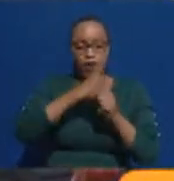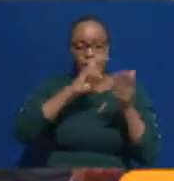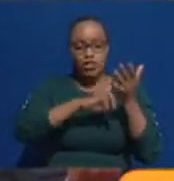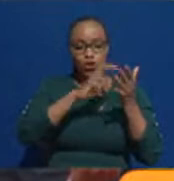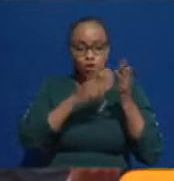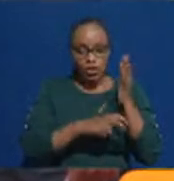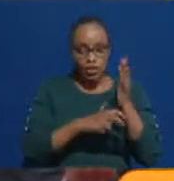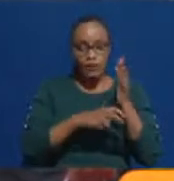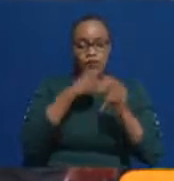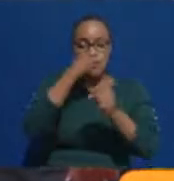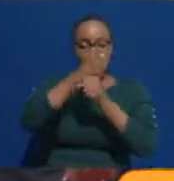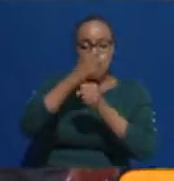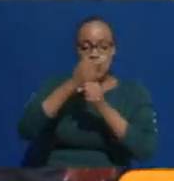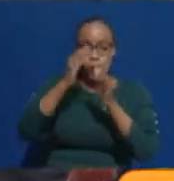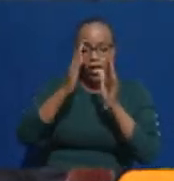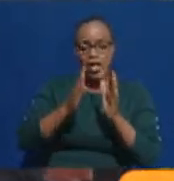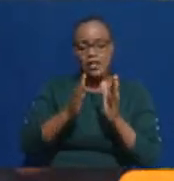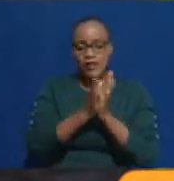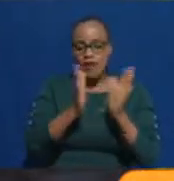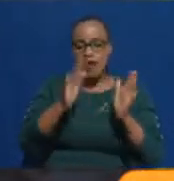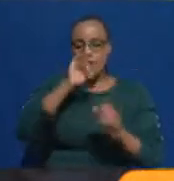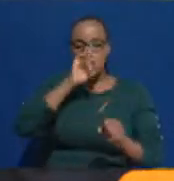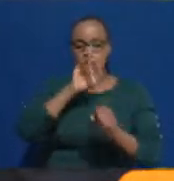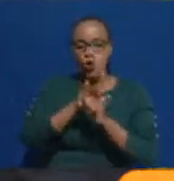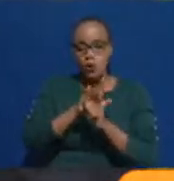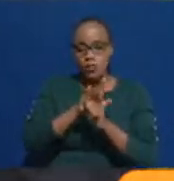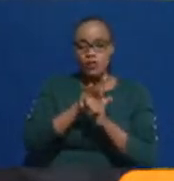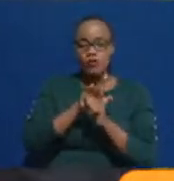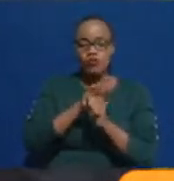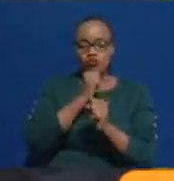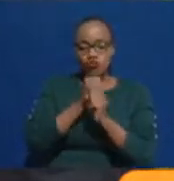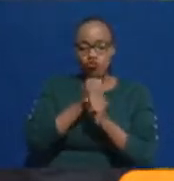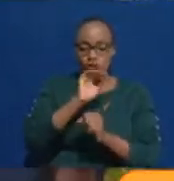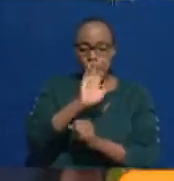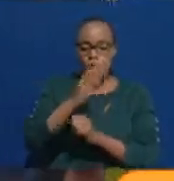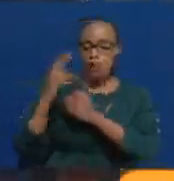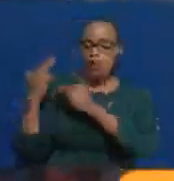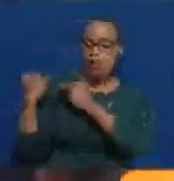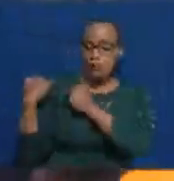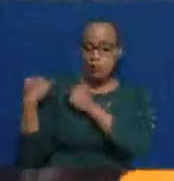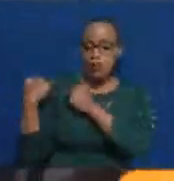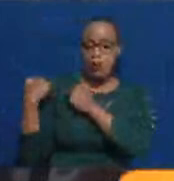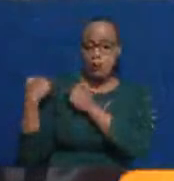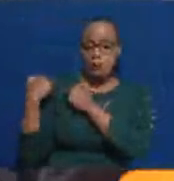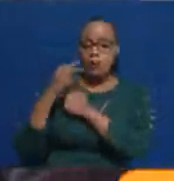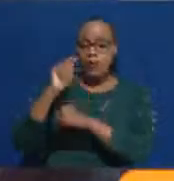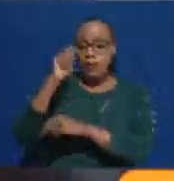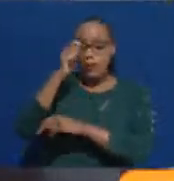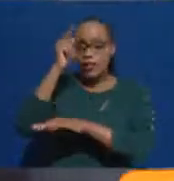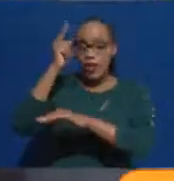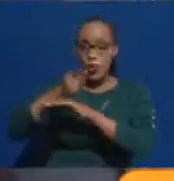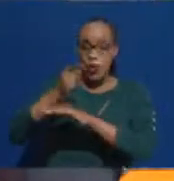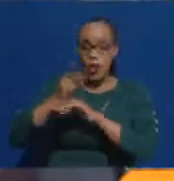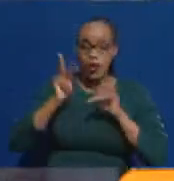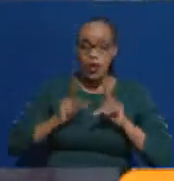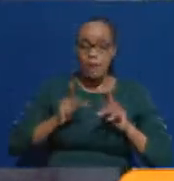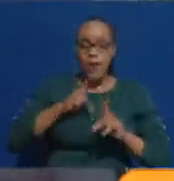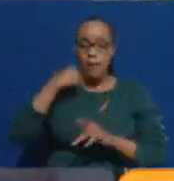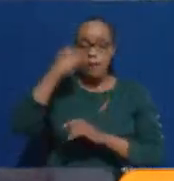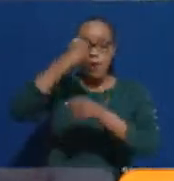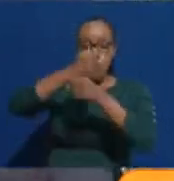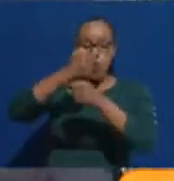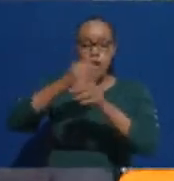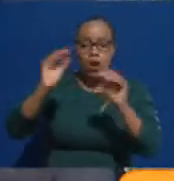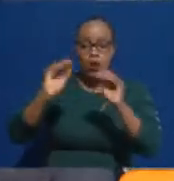utendakazi, wafanyikazi wa umma wamekula kiapo cha kutekeleza majukumu yao, Rais akiwaonya wale watakaozembea kazini